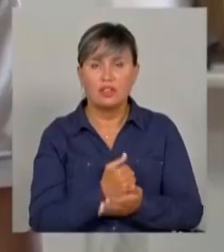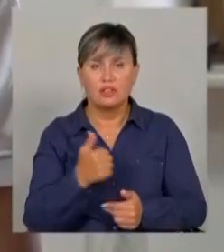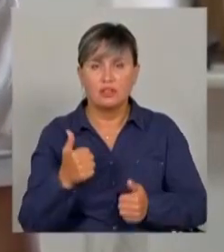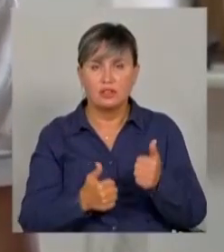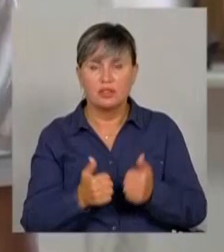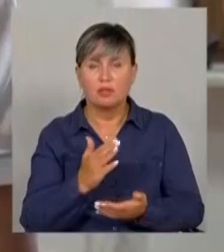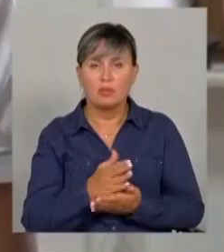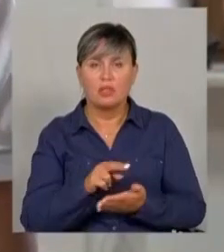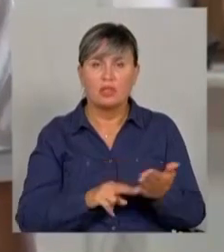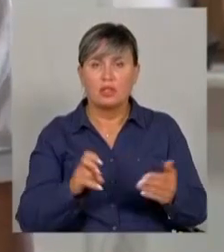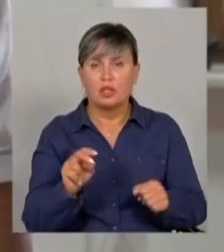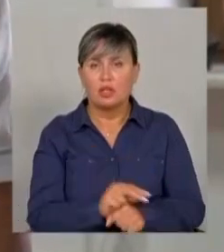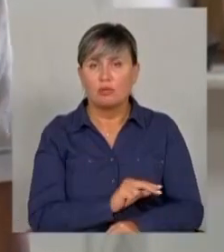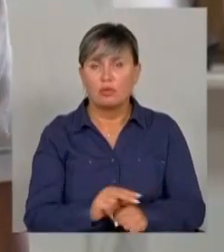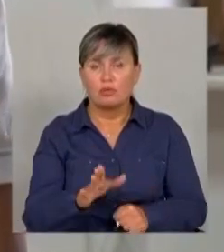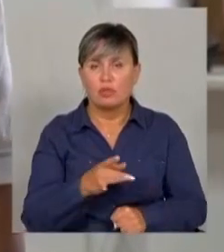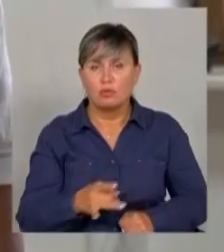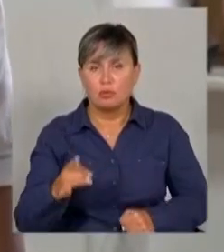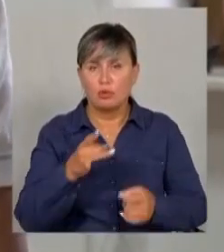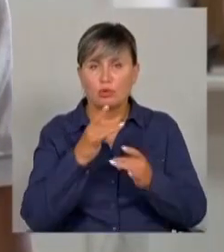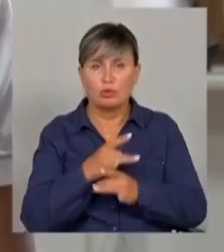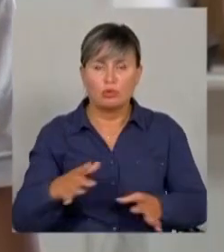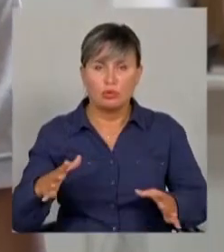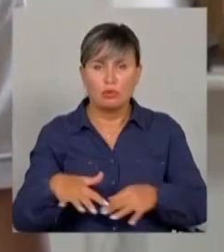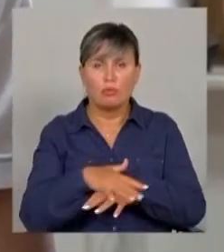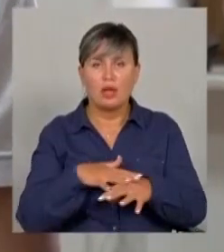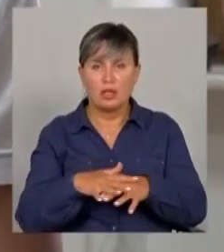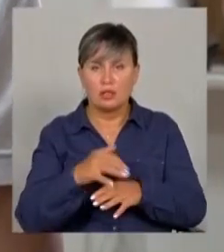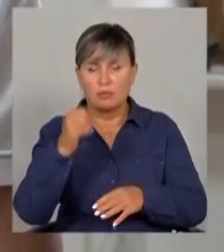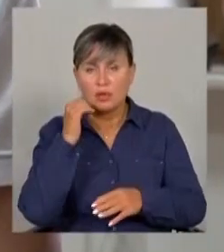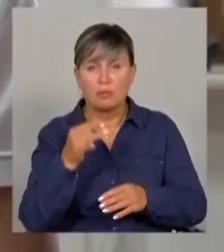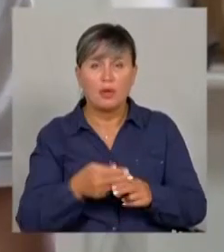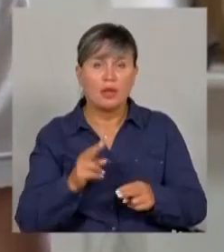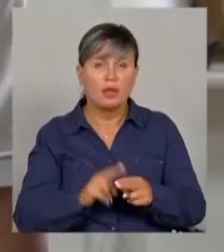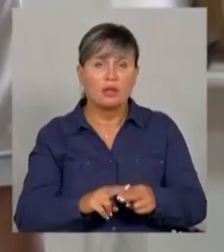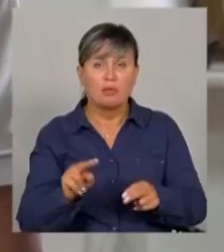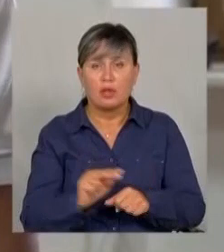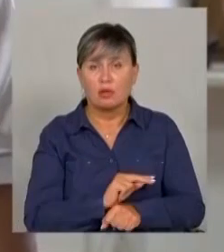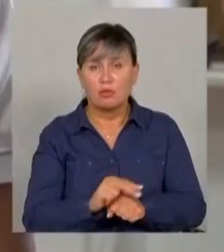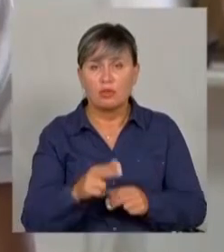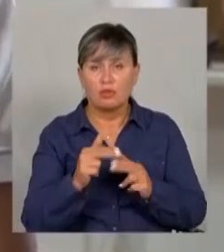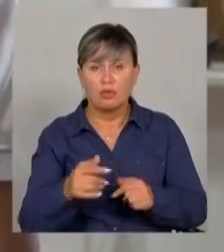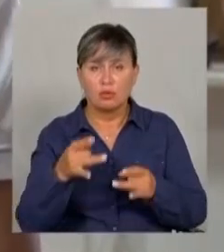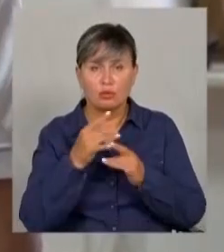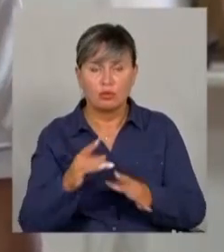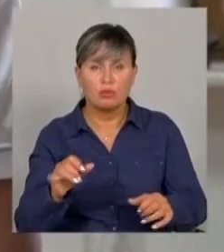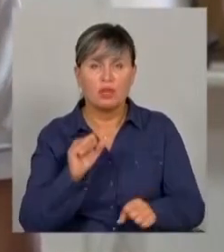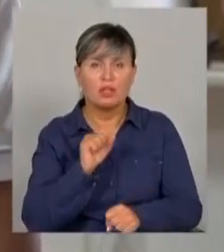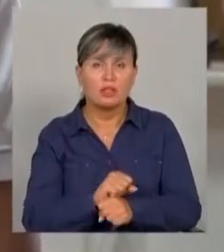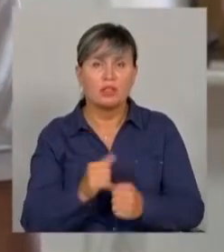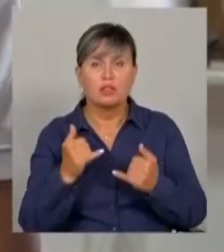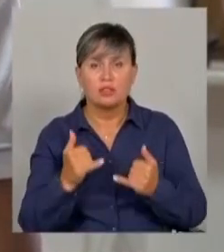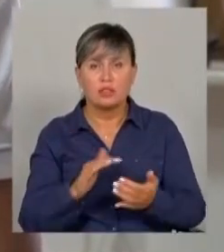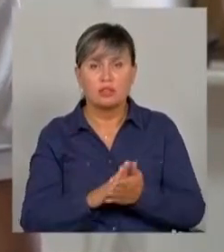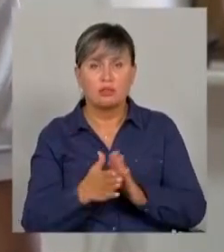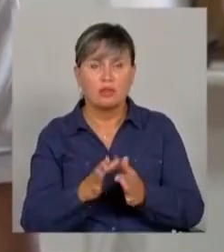имея лицензии на ремонтные работы в республиканско-культурно-массовых памятников. Поэтому капитальный ремонт Дворца культуры приостановлен. Сейчас